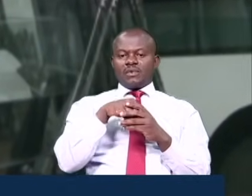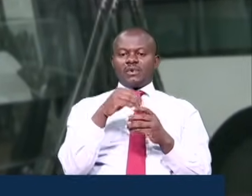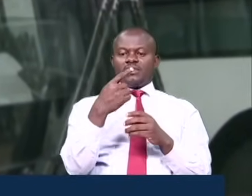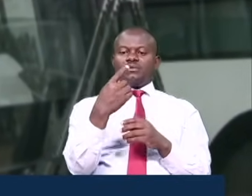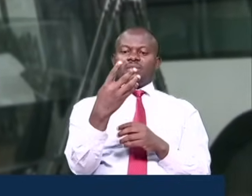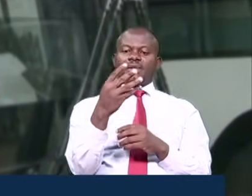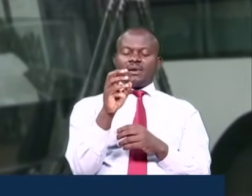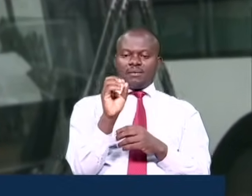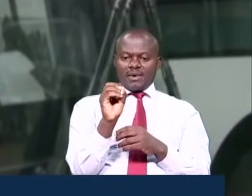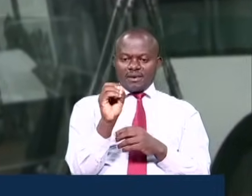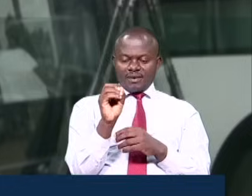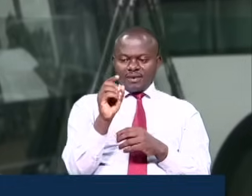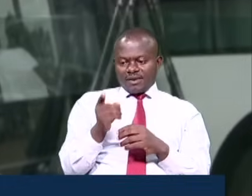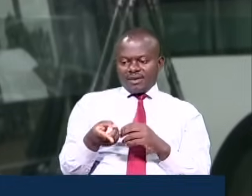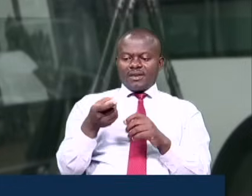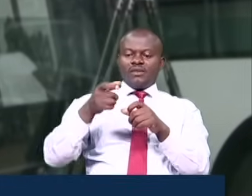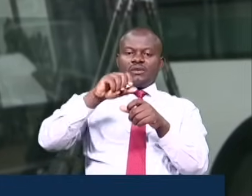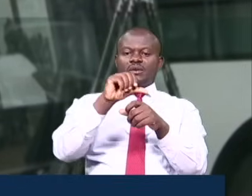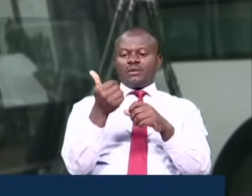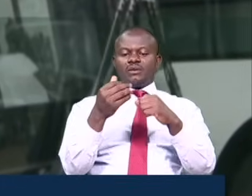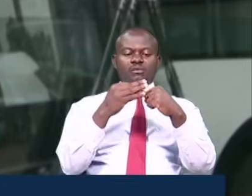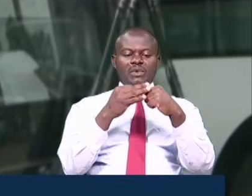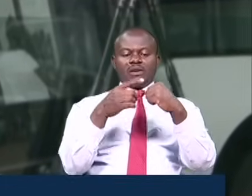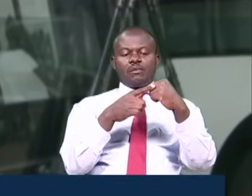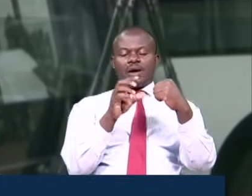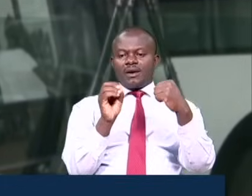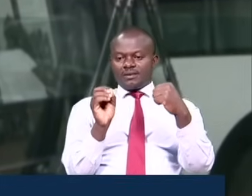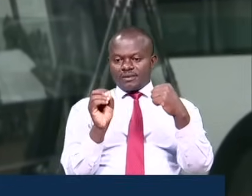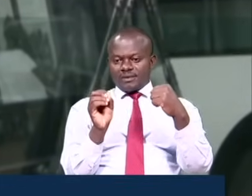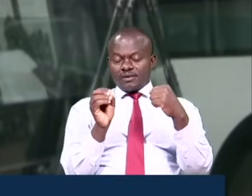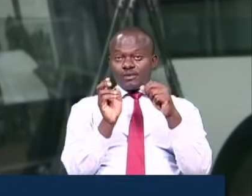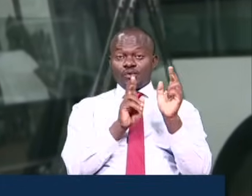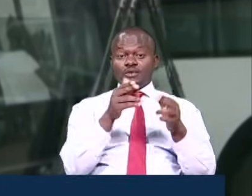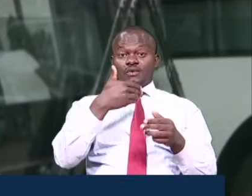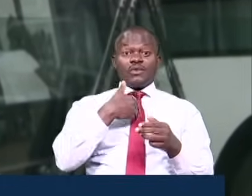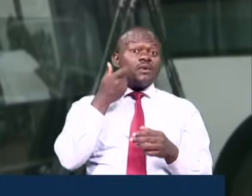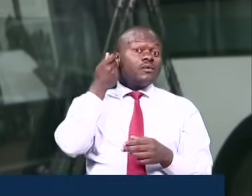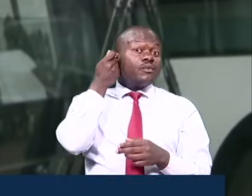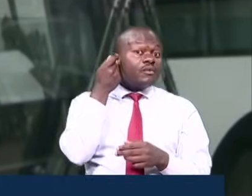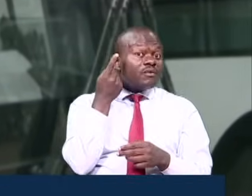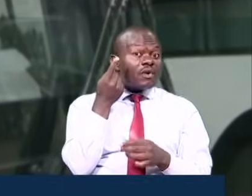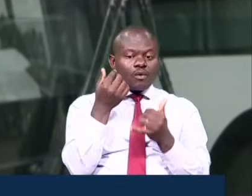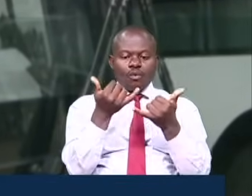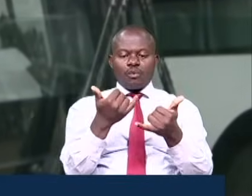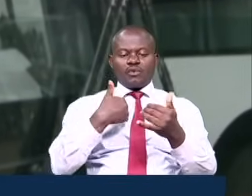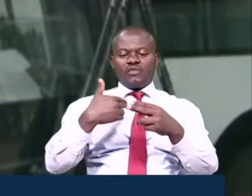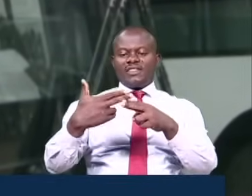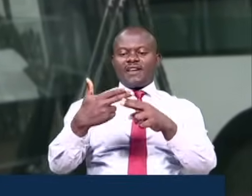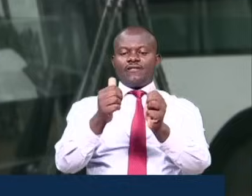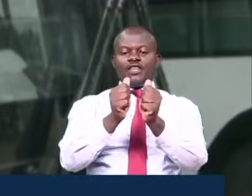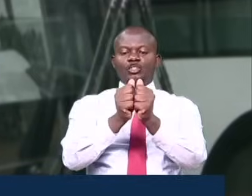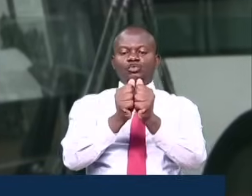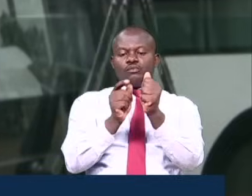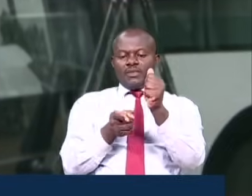yiyongera ku myanya 8600 dusanganywe ubwurumva mu byukuri tugize hafi 10,000 birengamo